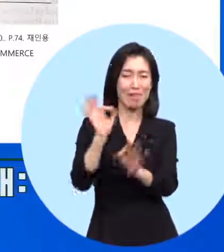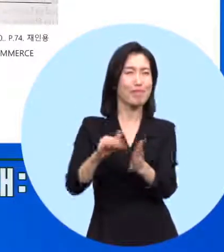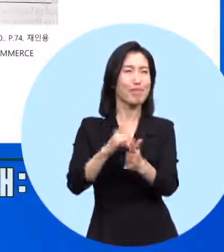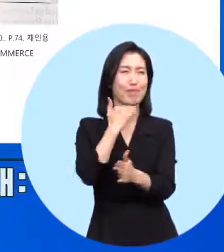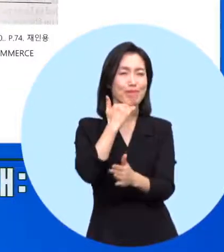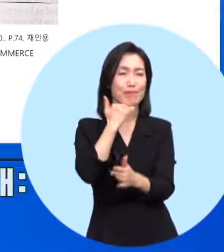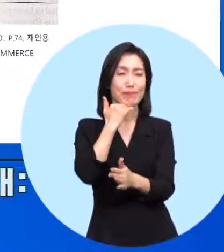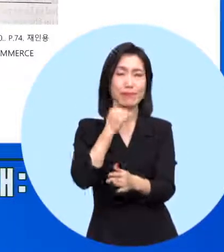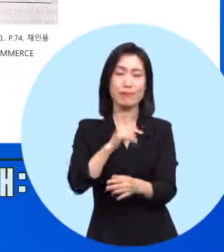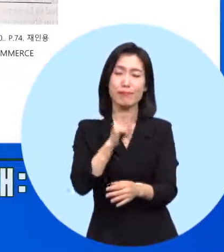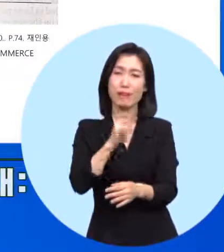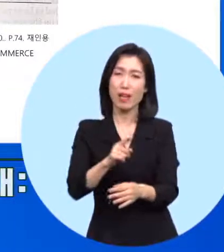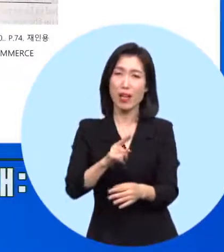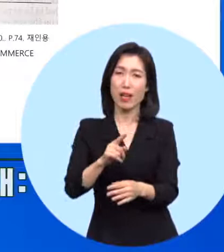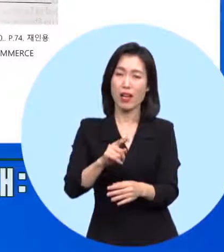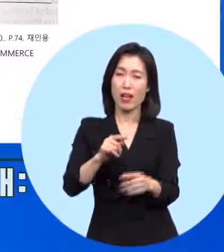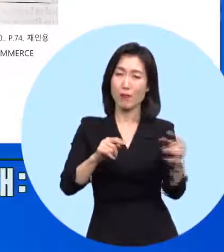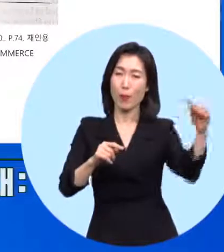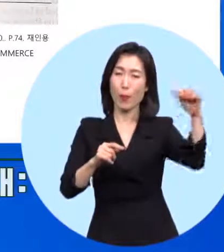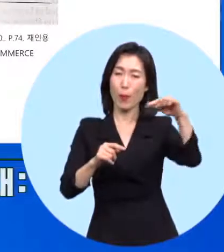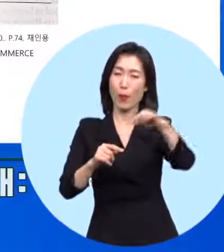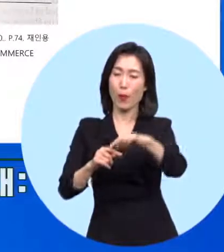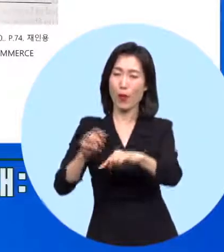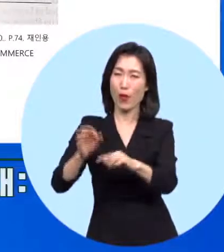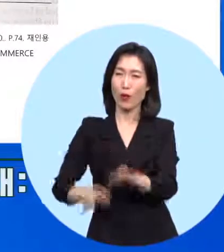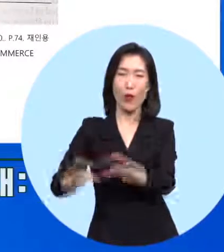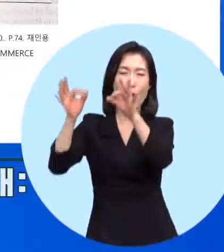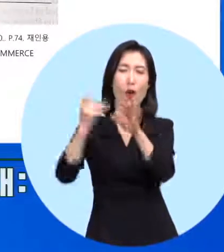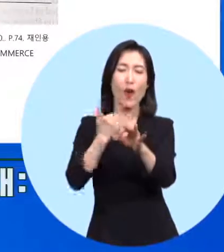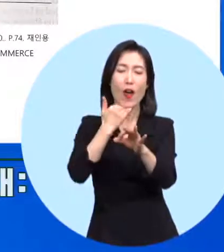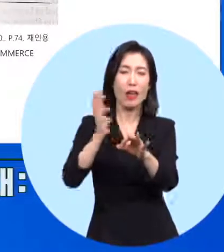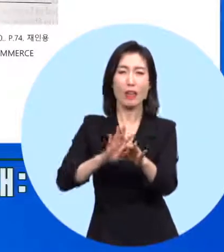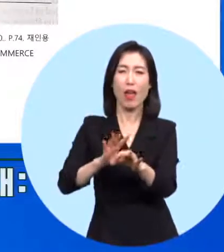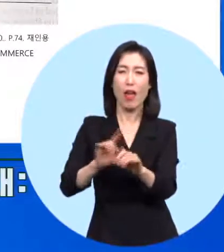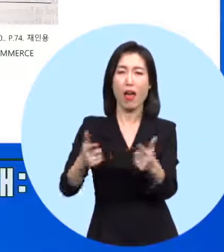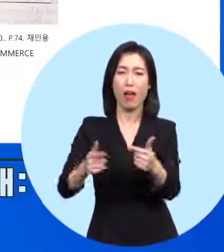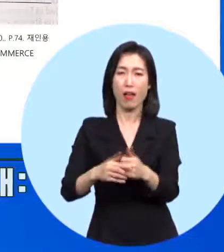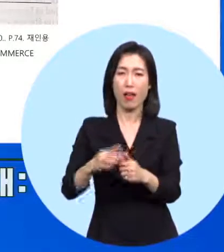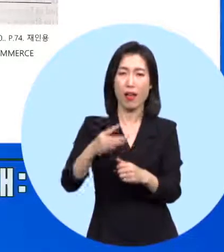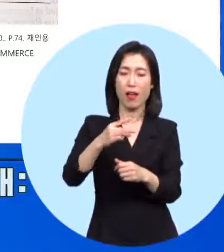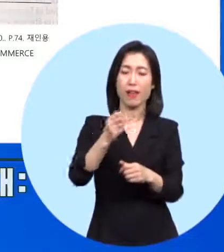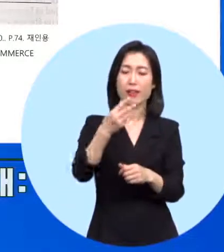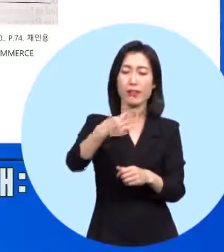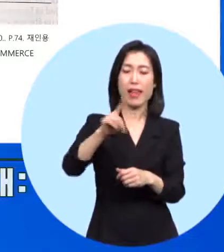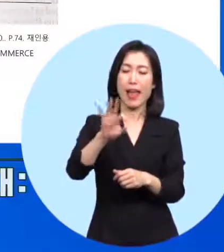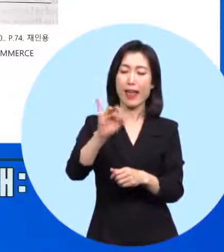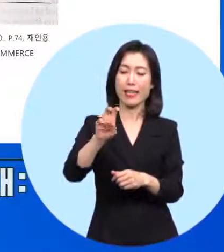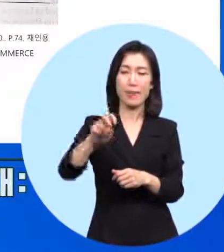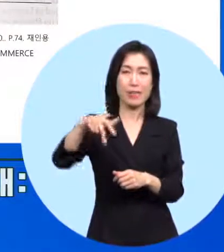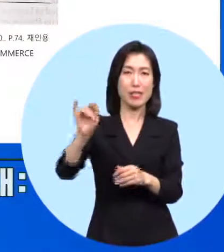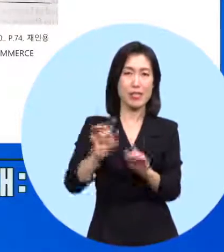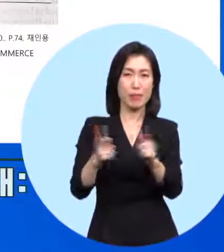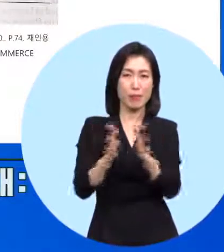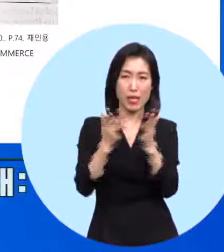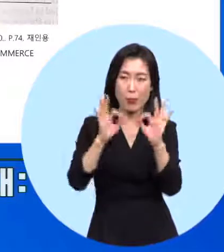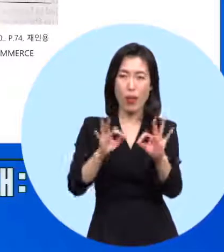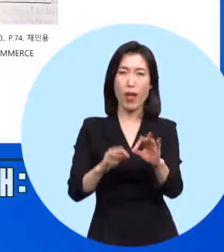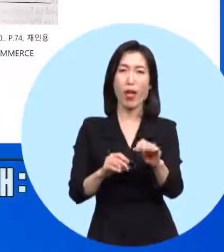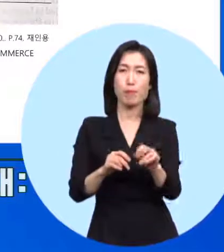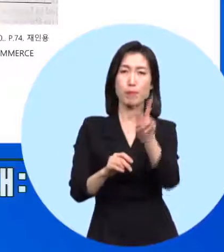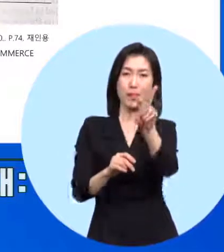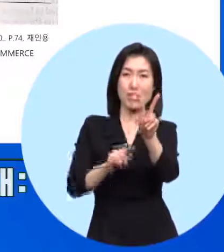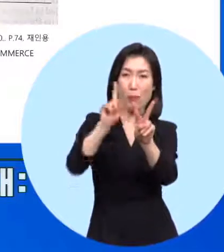뜻입니다. 우측에 보면 11월 호 타임지에 보면 V자가 아니라 K자형